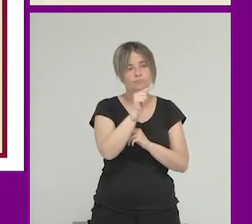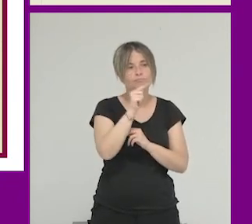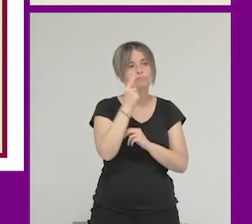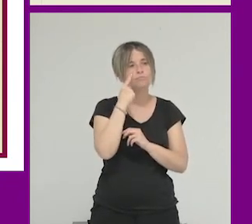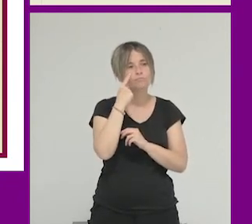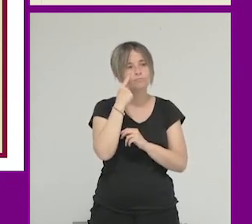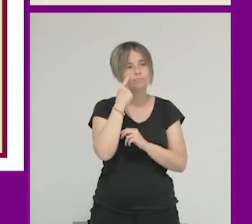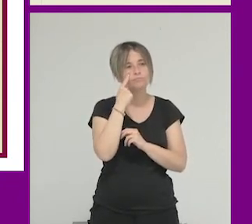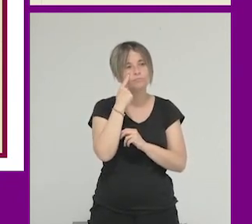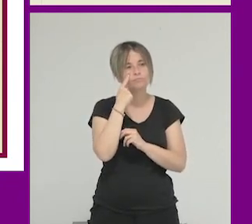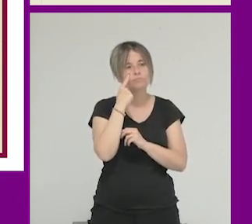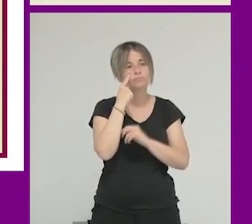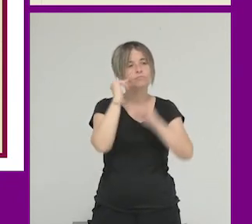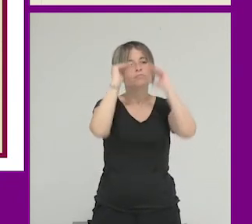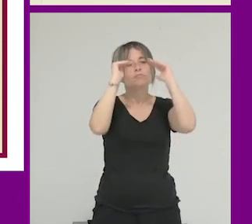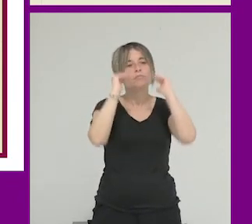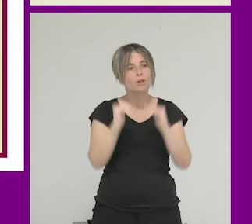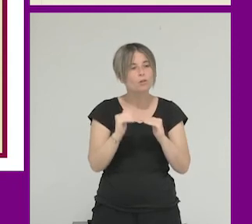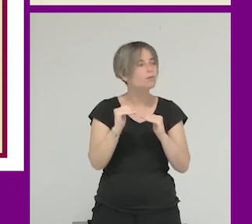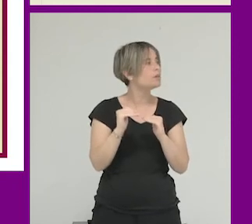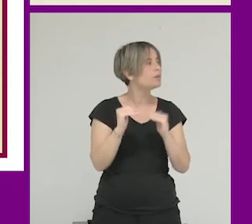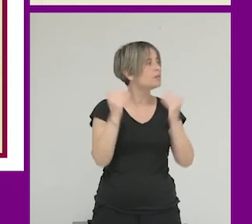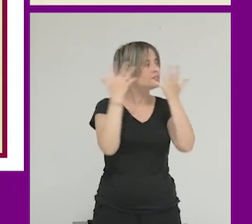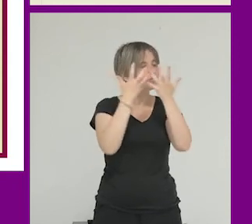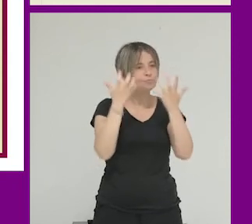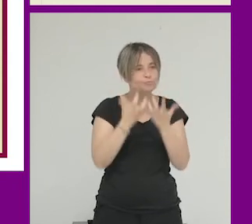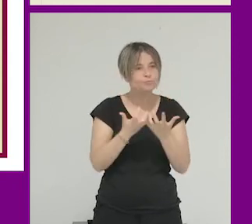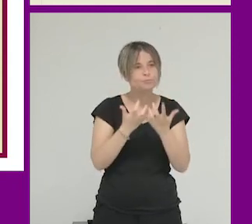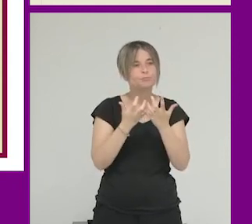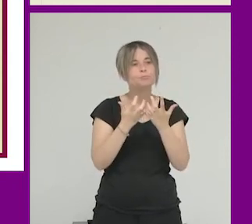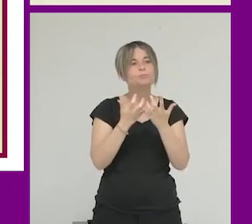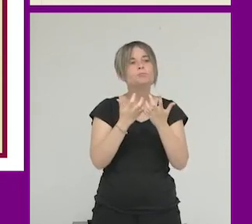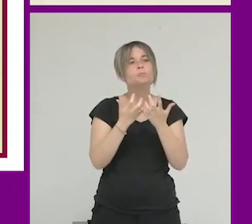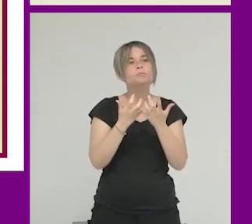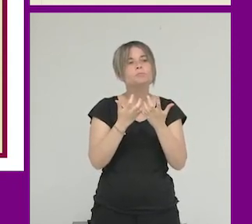zeintzuk atera ditut. Testu inguruaren eragina zelan